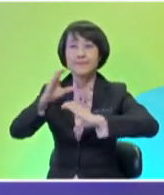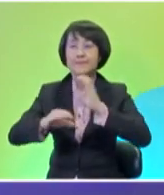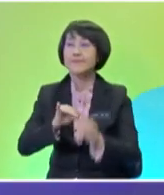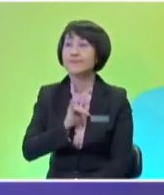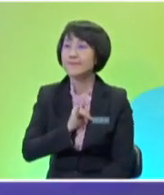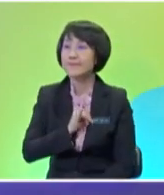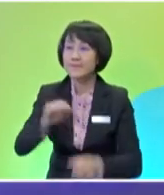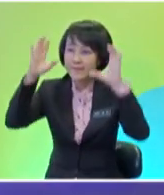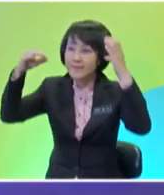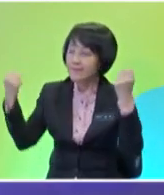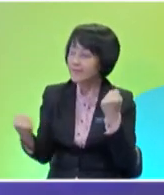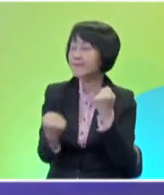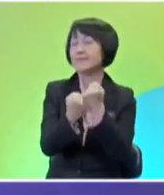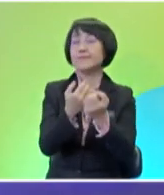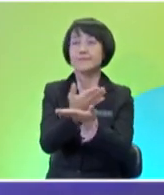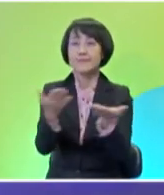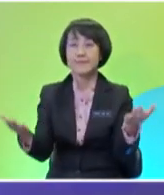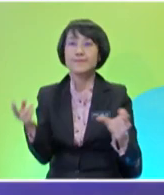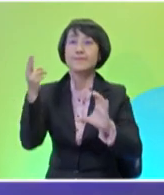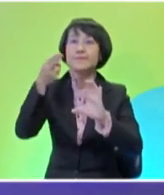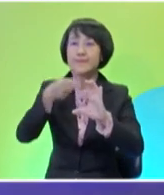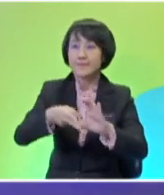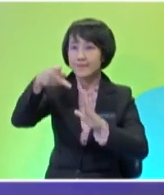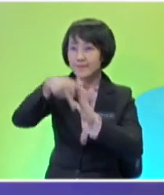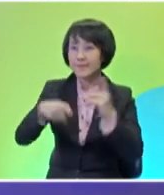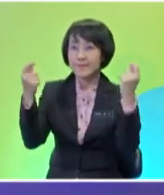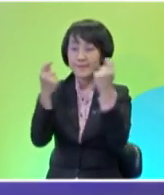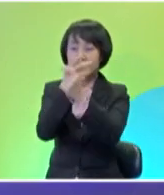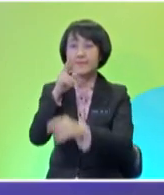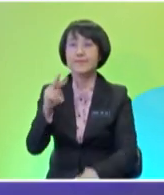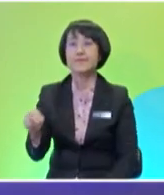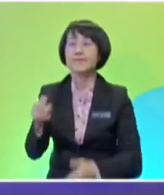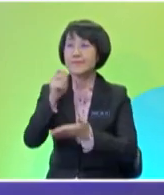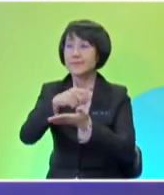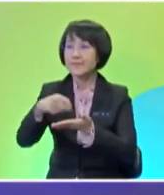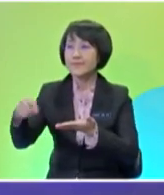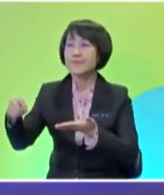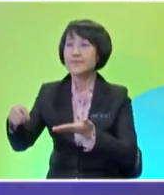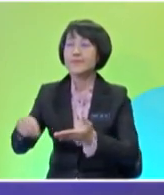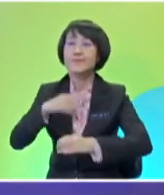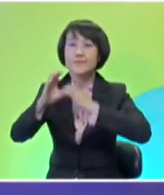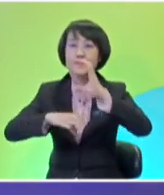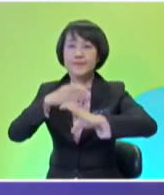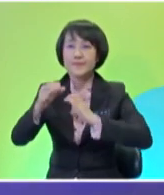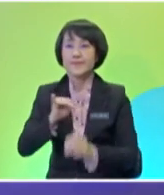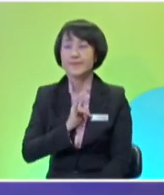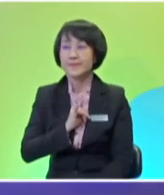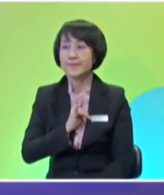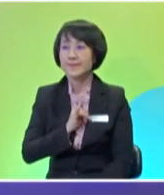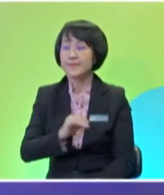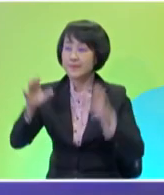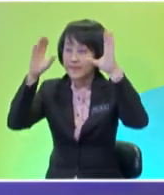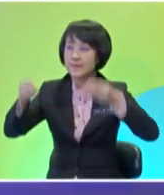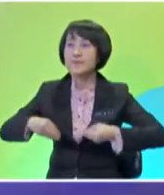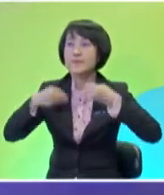kamu masuk pertandingan menulis karangan cita-cita saya ini tapi sebelum itu teka-teki lah teka-teki siapa